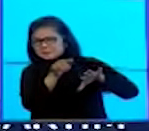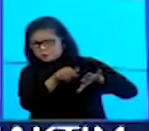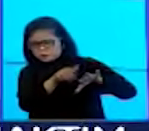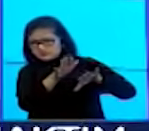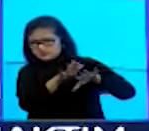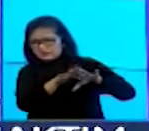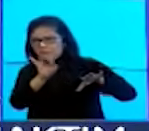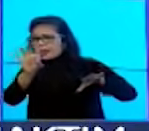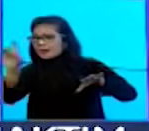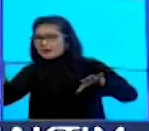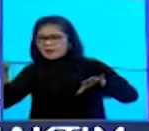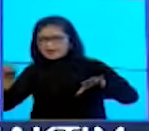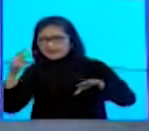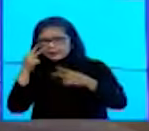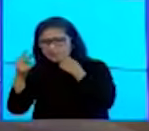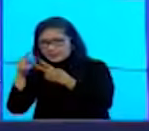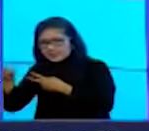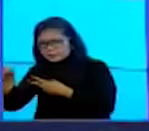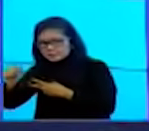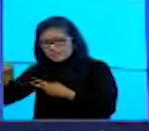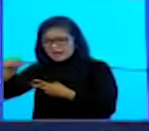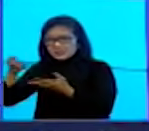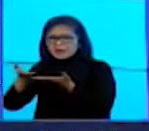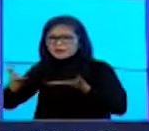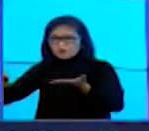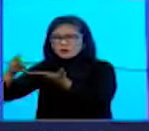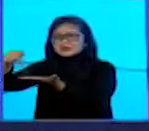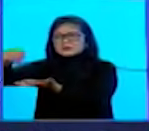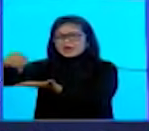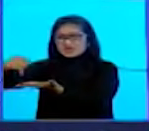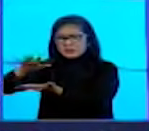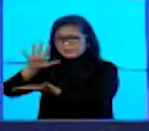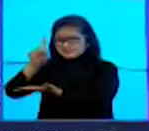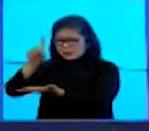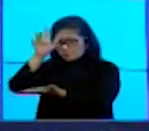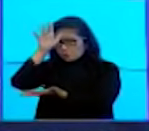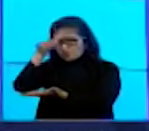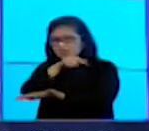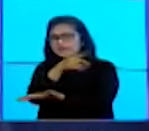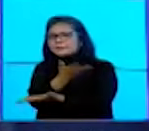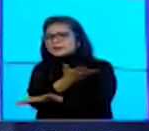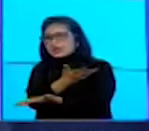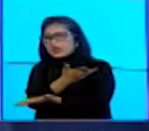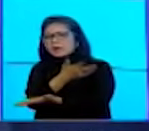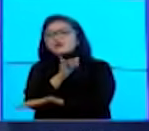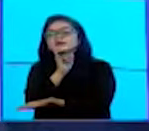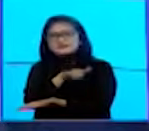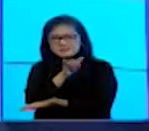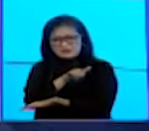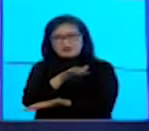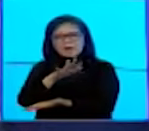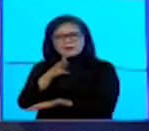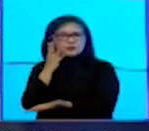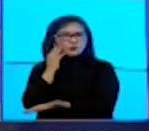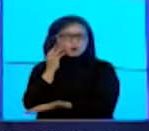COVID-19. Dan kondisi terkini, Pak, dari ke-51 orang seperti apa, Pak? Ya, rata-rata usianya di